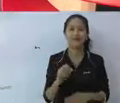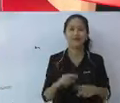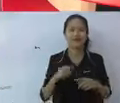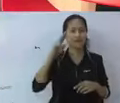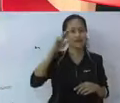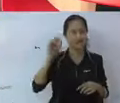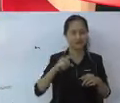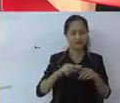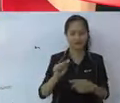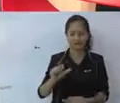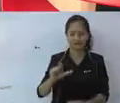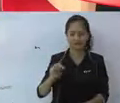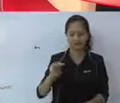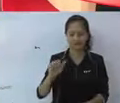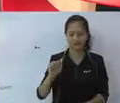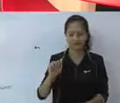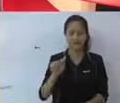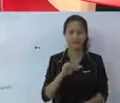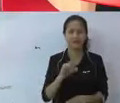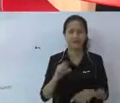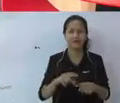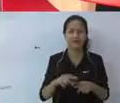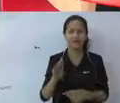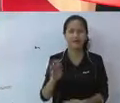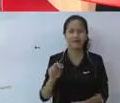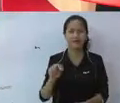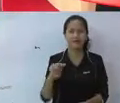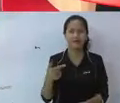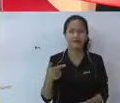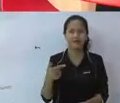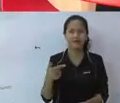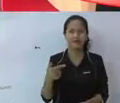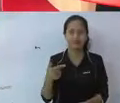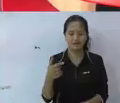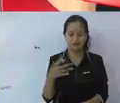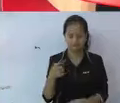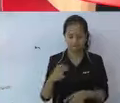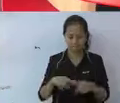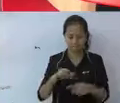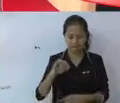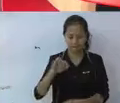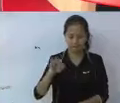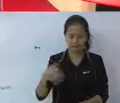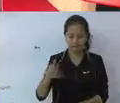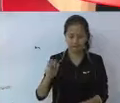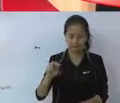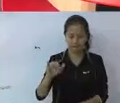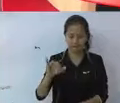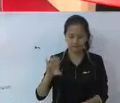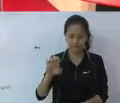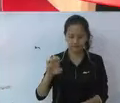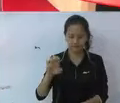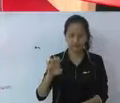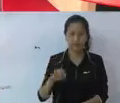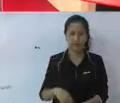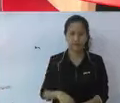Ma'am Alma. Oh, Ma'am Beng Ding Ding, hello. At Ma'am Janice Agustin, nasabi ko na ba? Ma'am